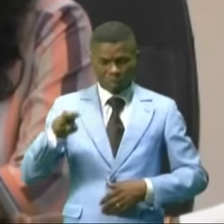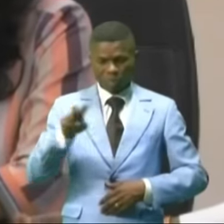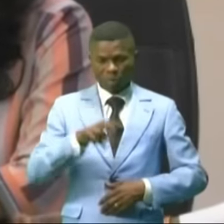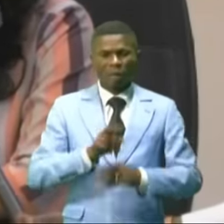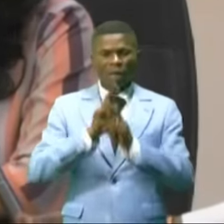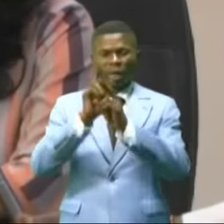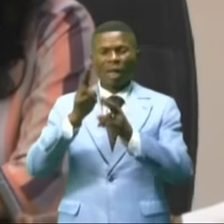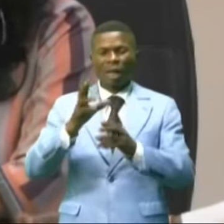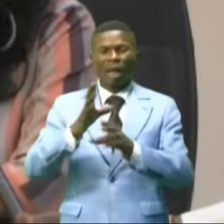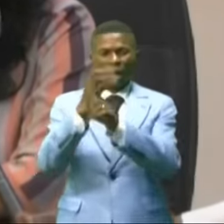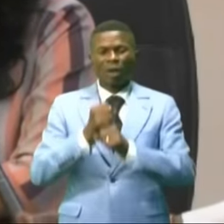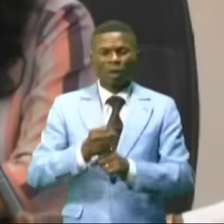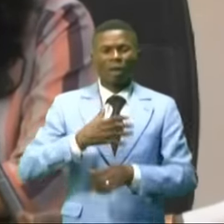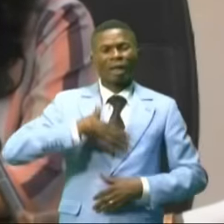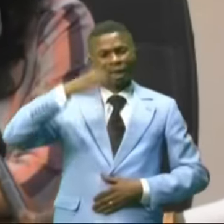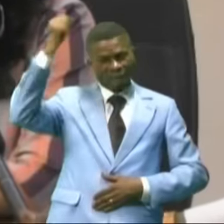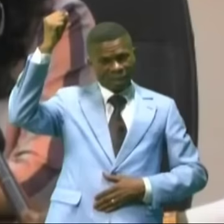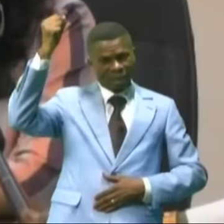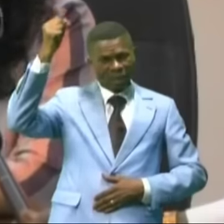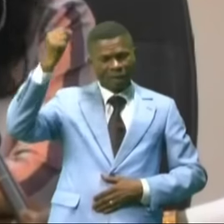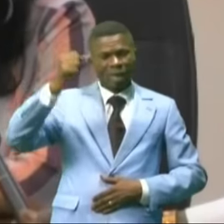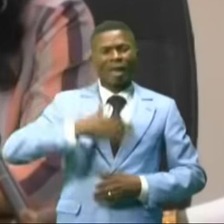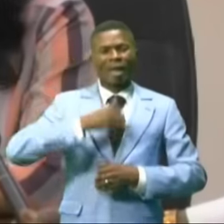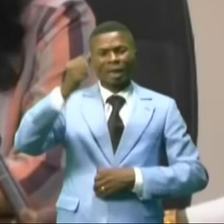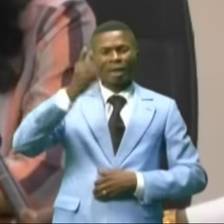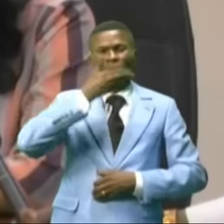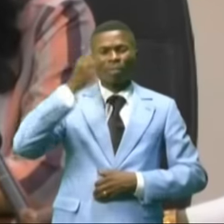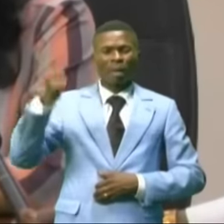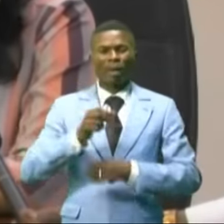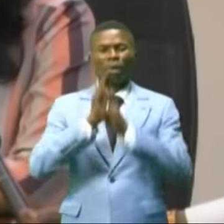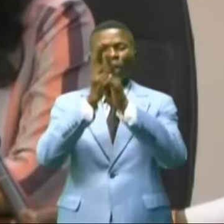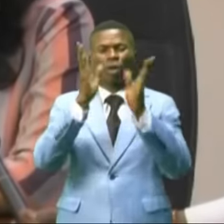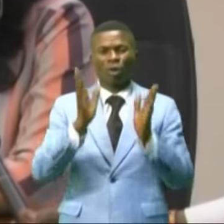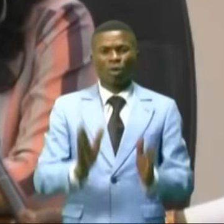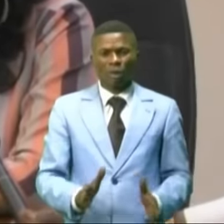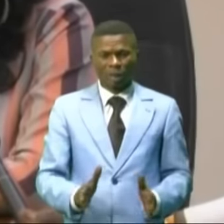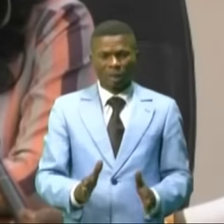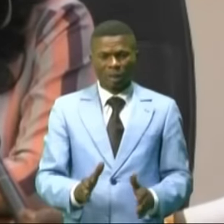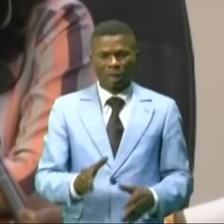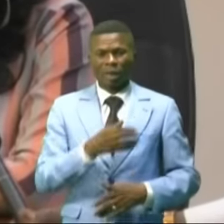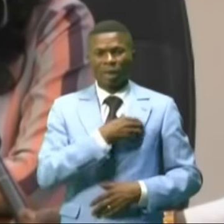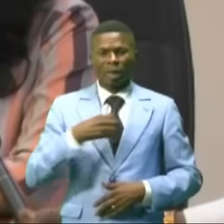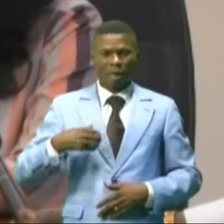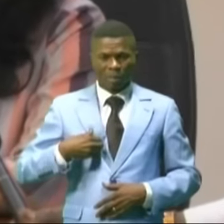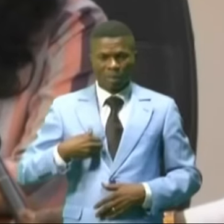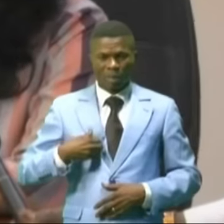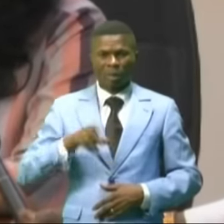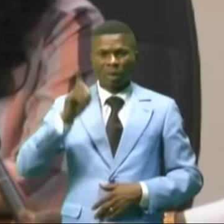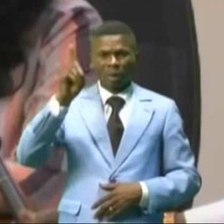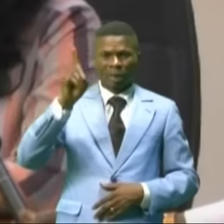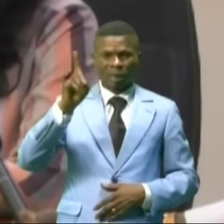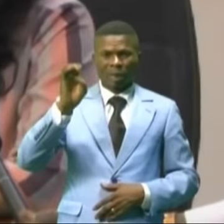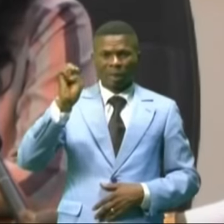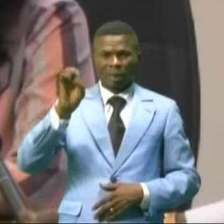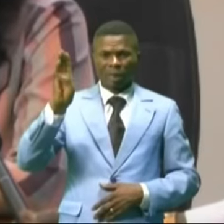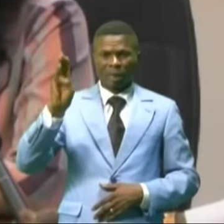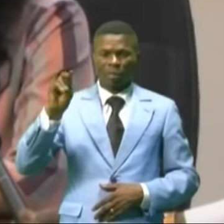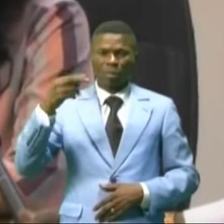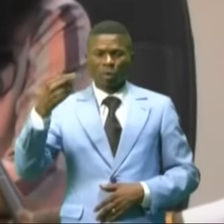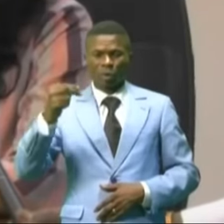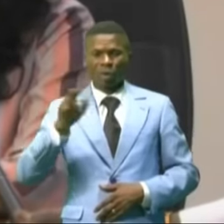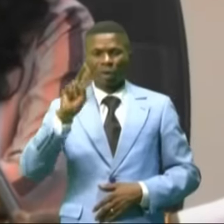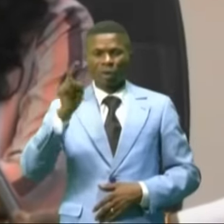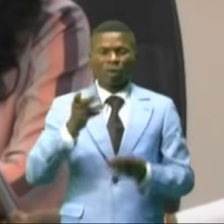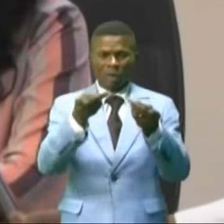un prix. Le prix du meilleur orateur dans la personne de Madame Déborah Savanga et le prix, la deuxième